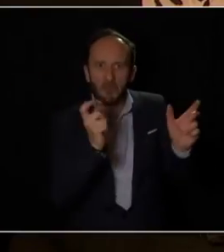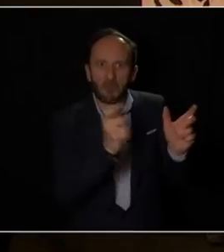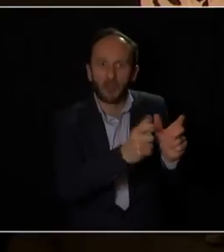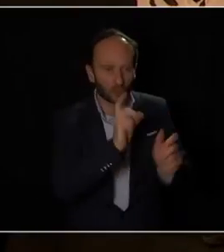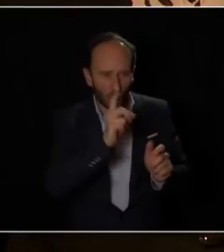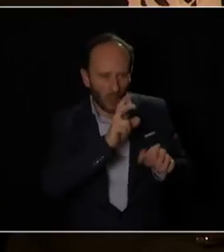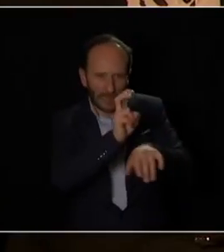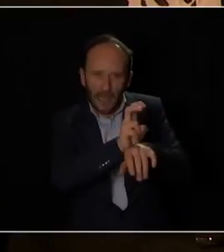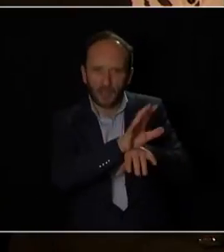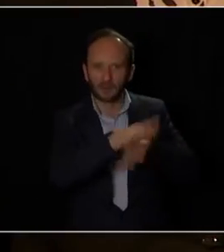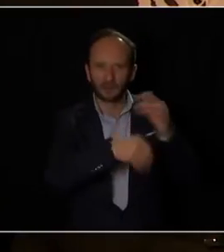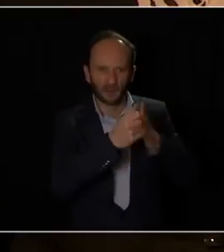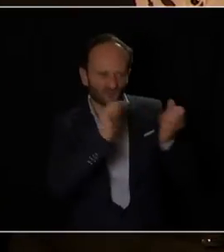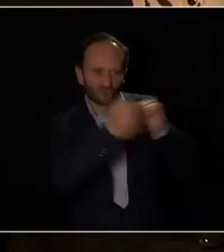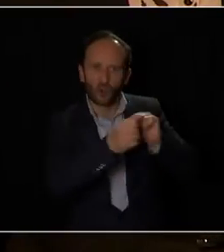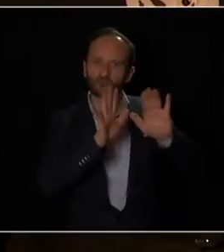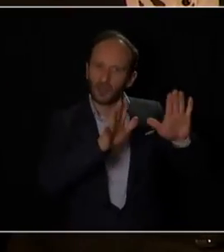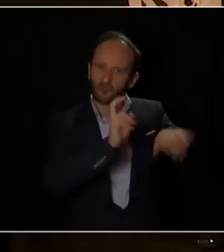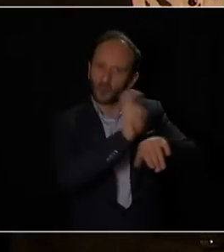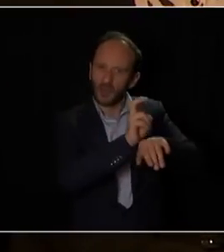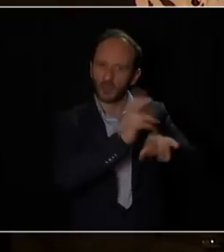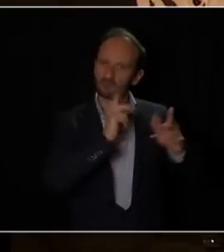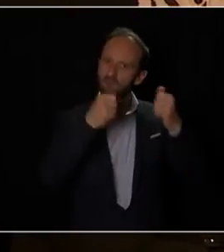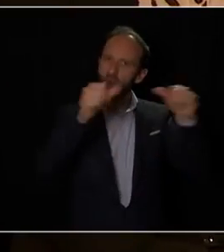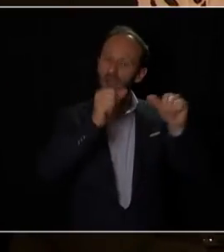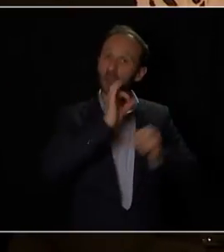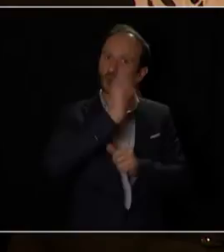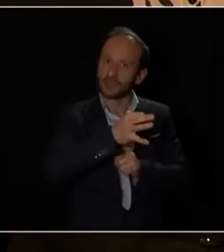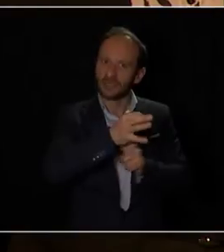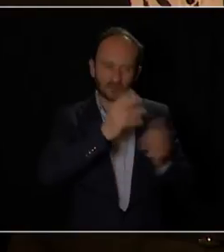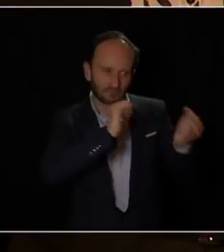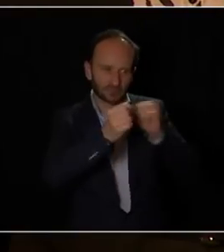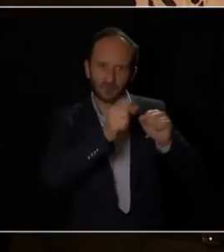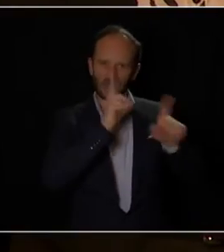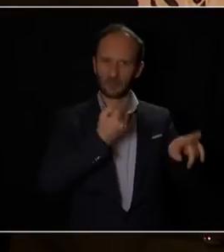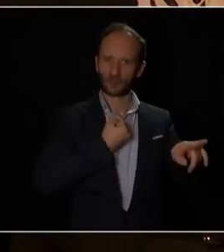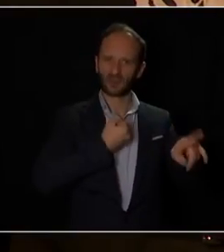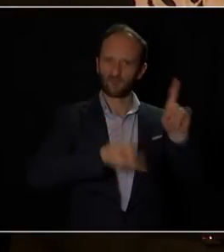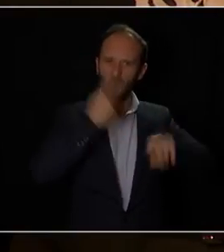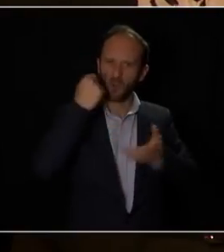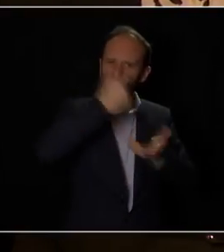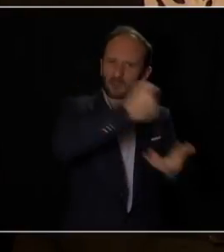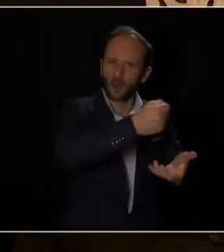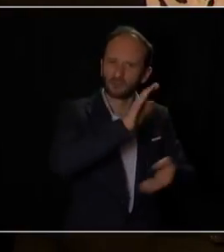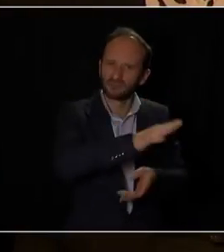défigurer, le faire entrer dans une nécessaire modernité tout en lui gardant son identité. Cela implique une